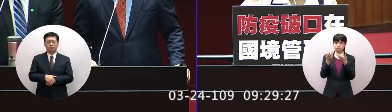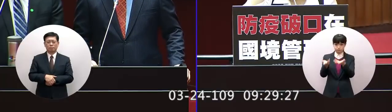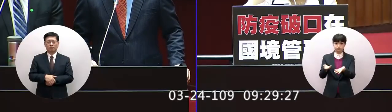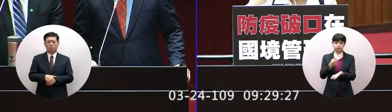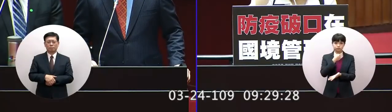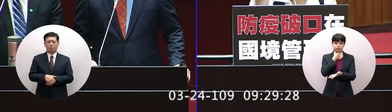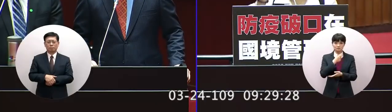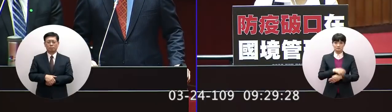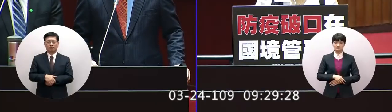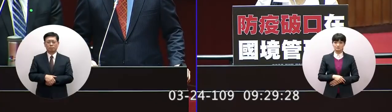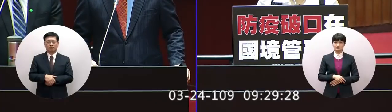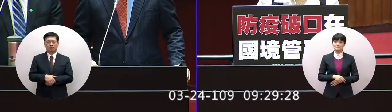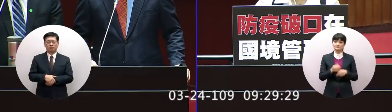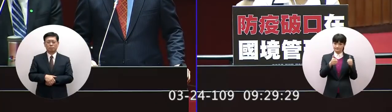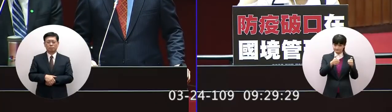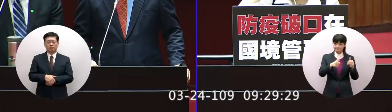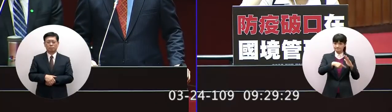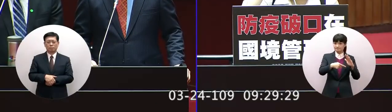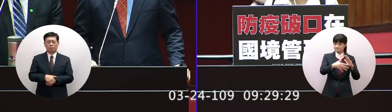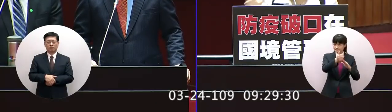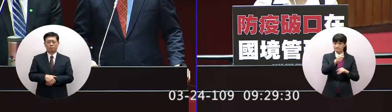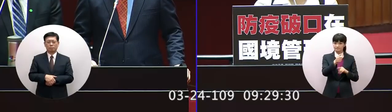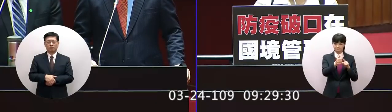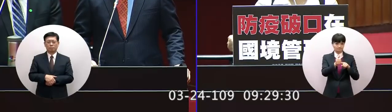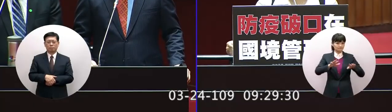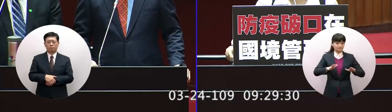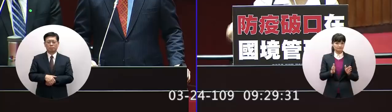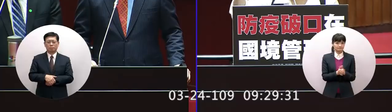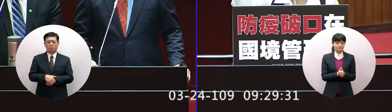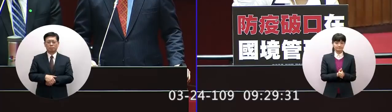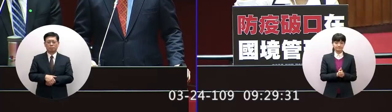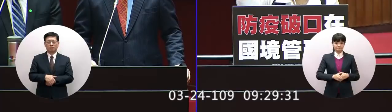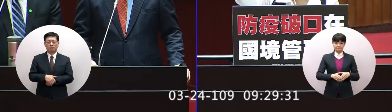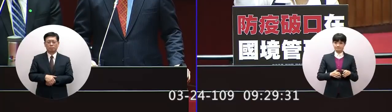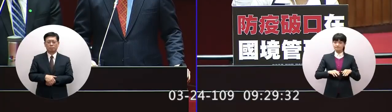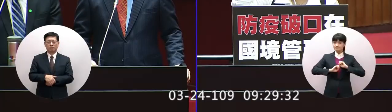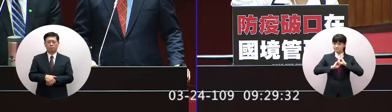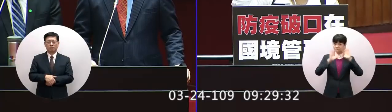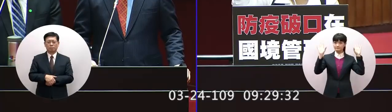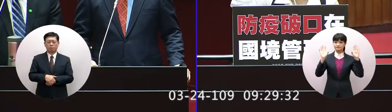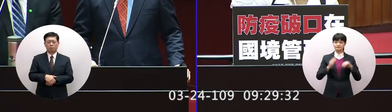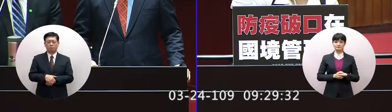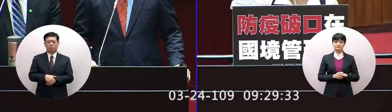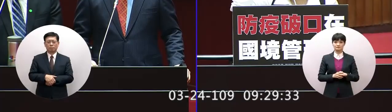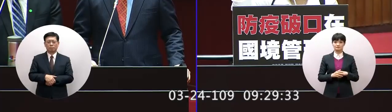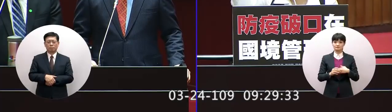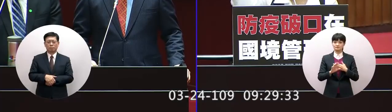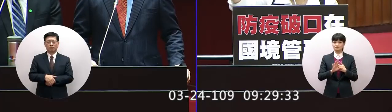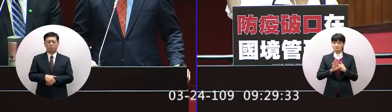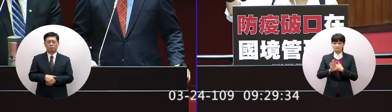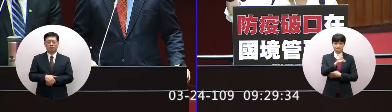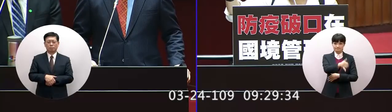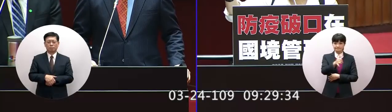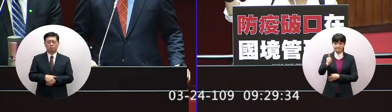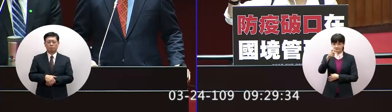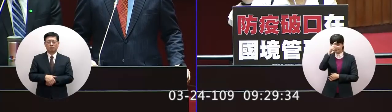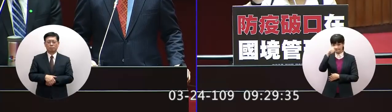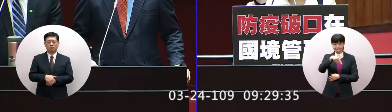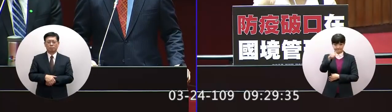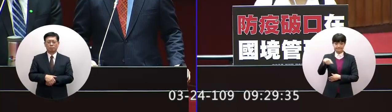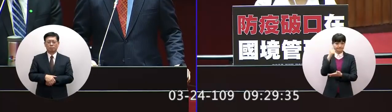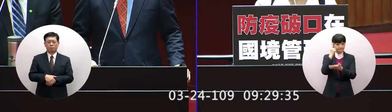到口罩，感谢议长，你马上就阿沙里的水工吼，外勤的同仁每天至少一片口